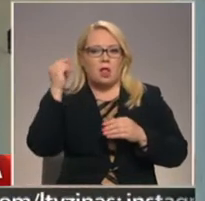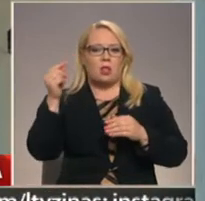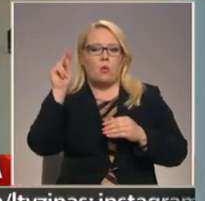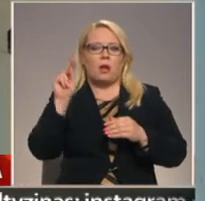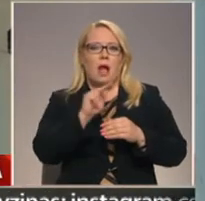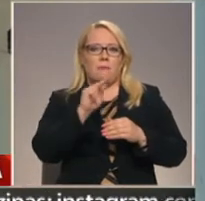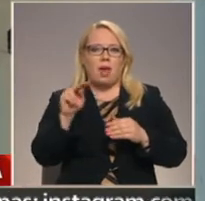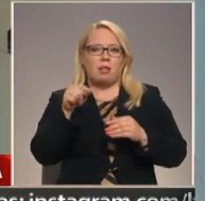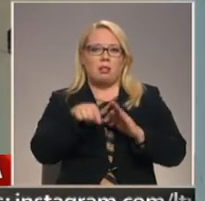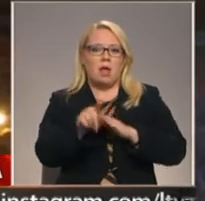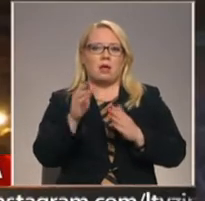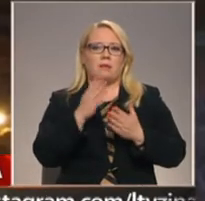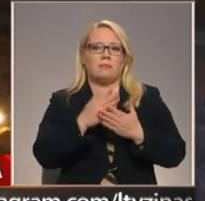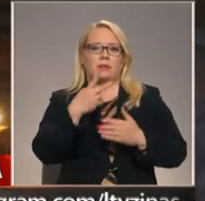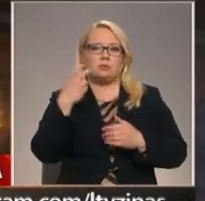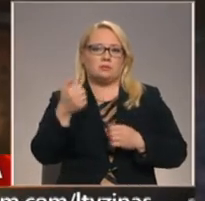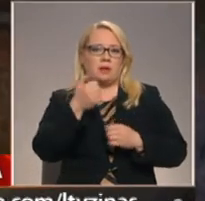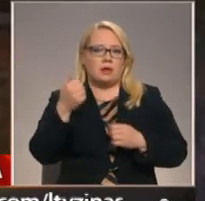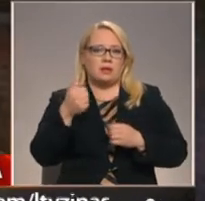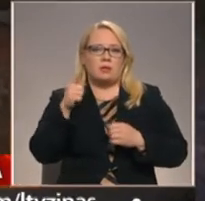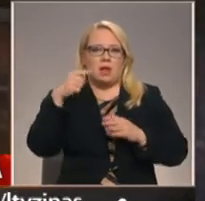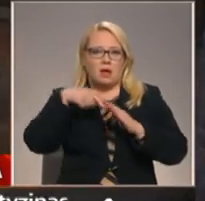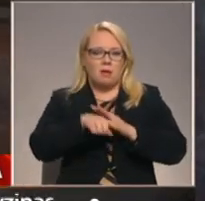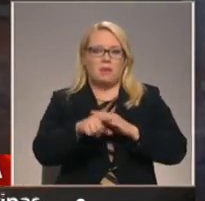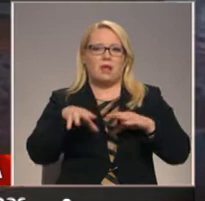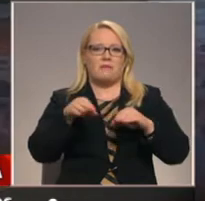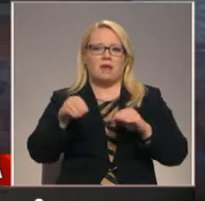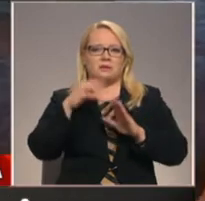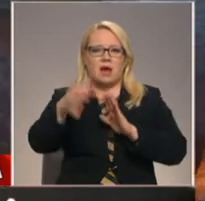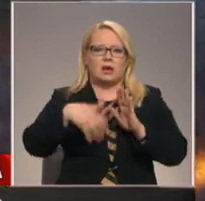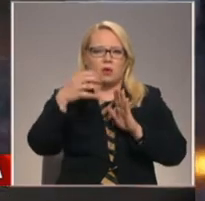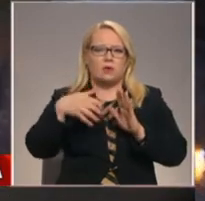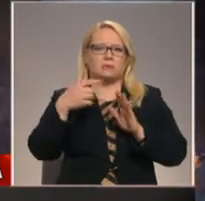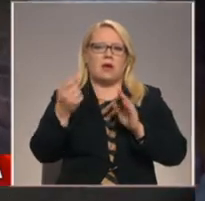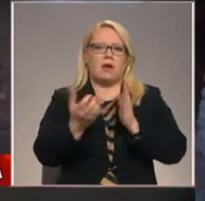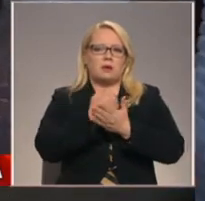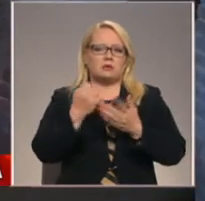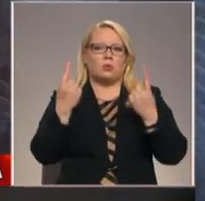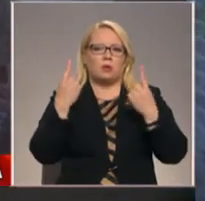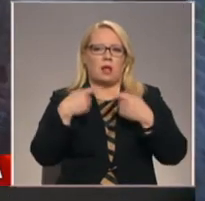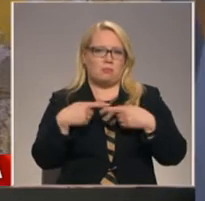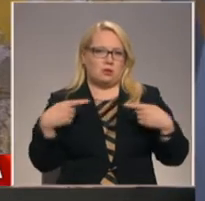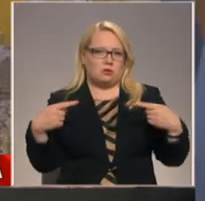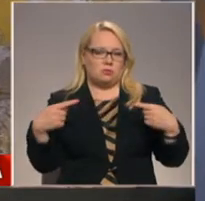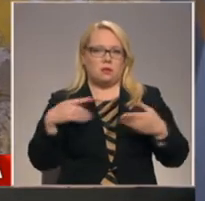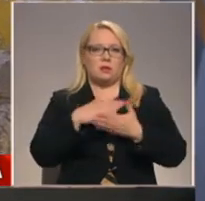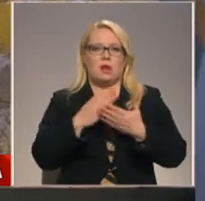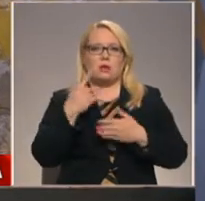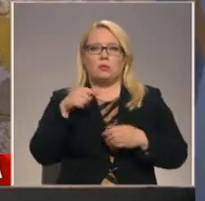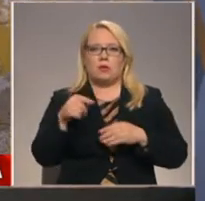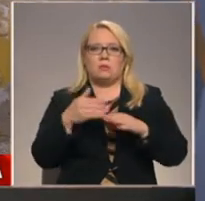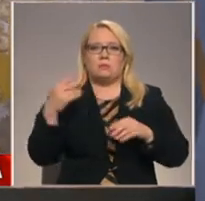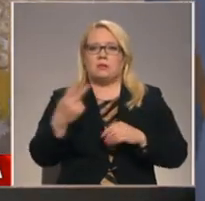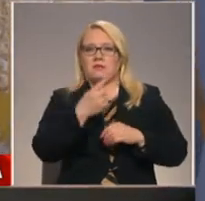pērn apritēja 200 gadi, zem tās esošajās kapenēs veicot arheoloģiskos izrakumus atrasti unikāli priekšmeti, daļa no tiem pirms